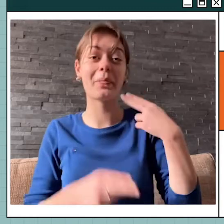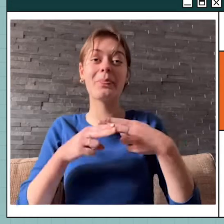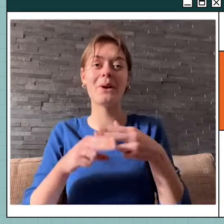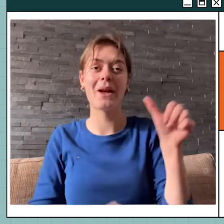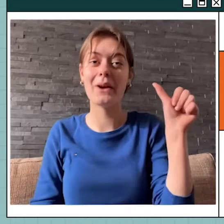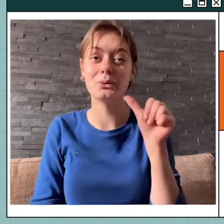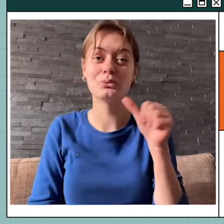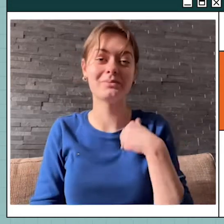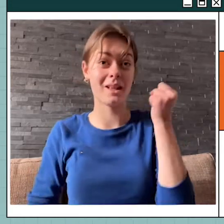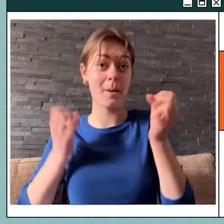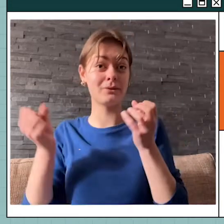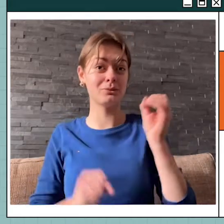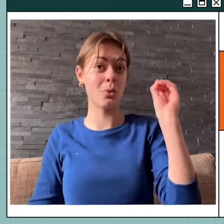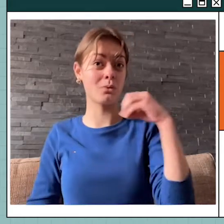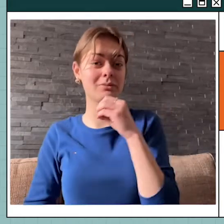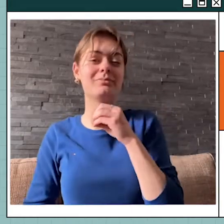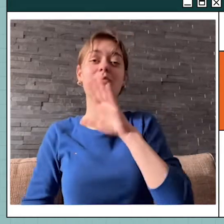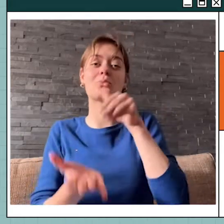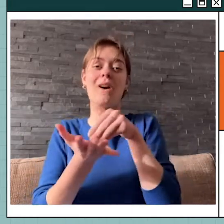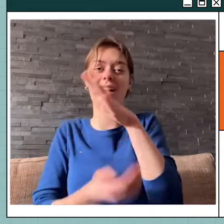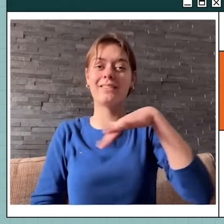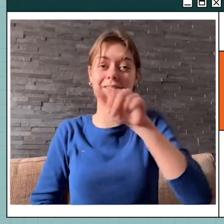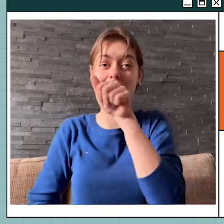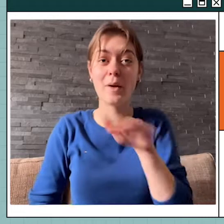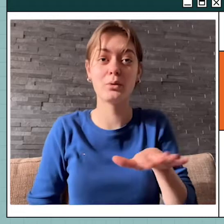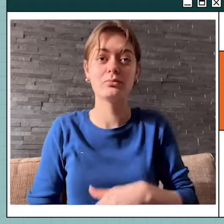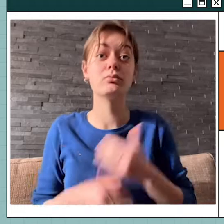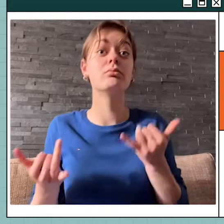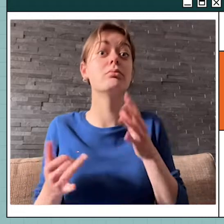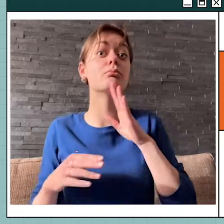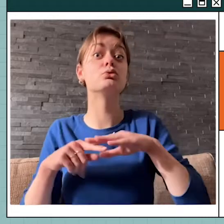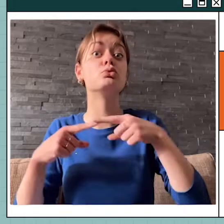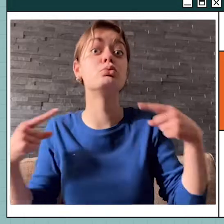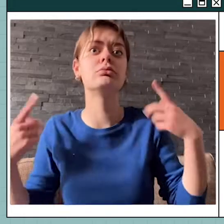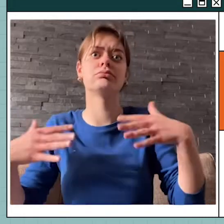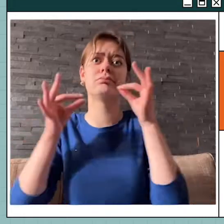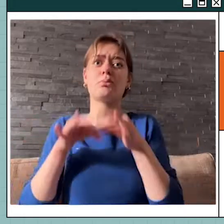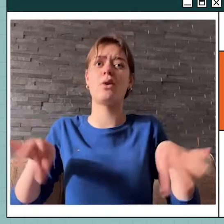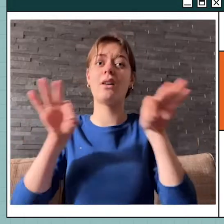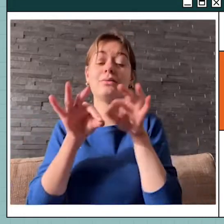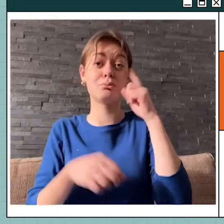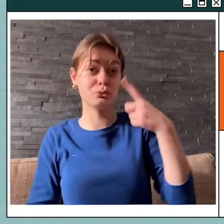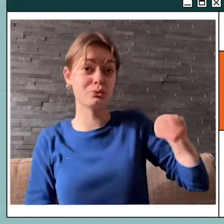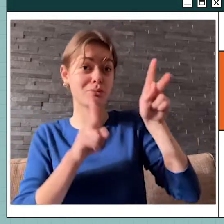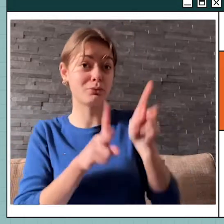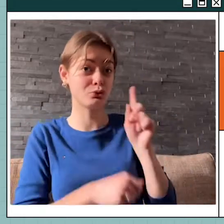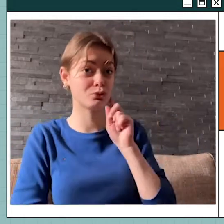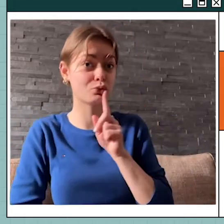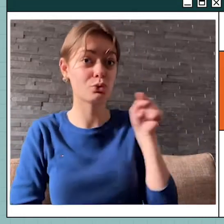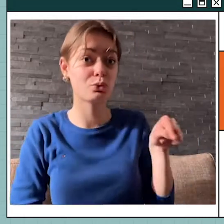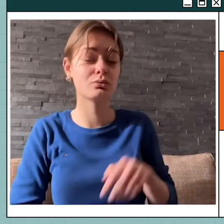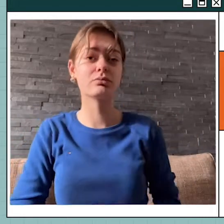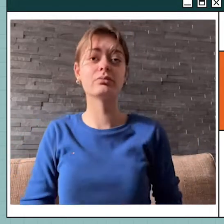c'est Anouk, l'animatrice de Ondes de l'AKEPA Montréal régional. Aujourd'hui, j'ai envie de vous parler d'un sujet qui est très important pour beaucoup de personnes